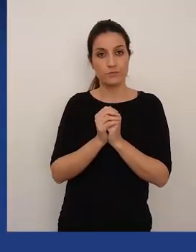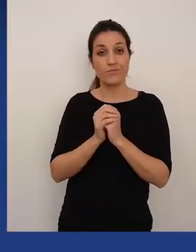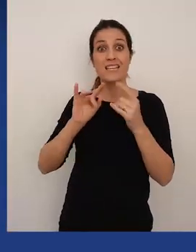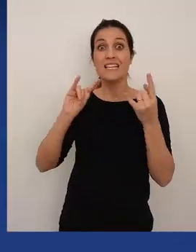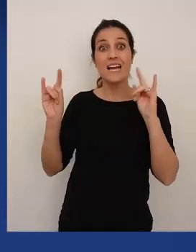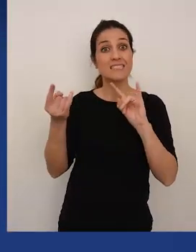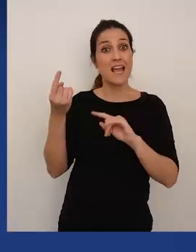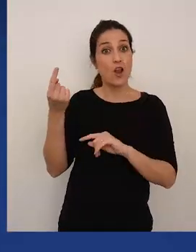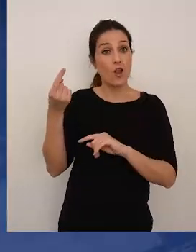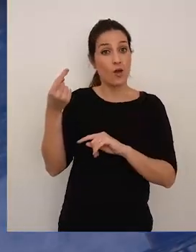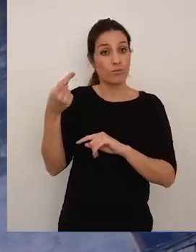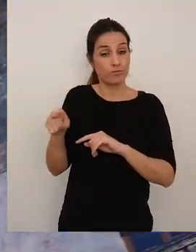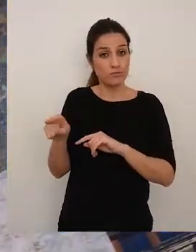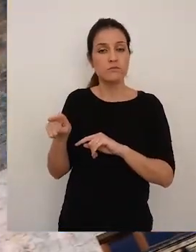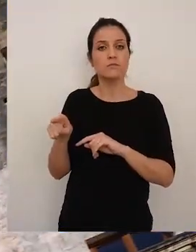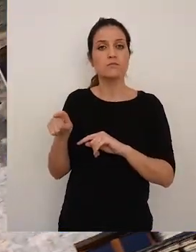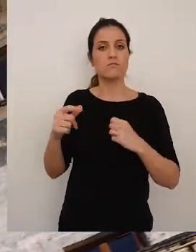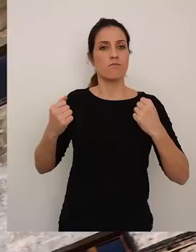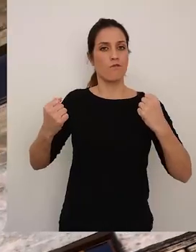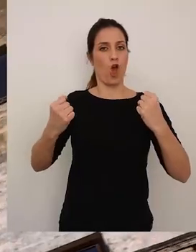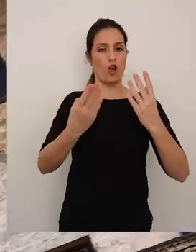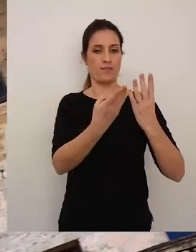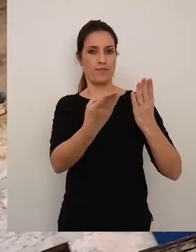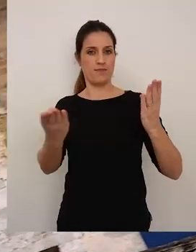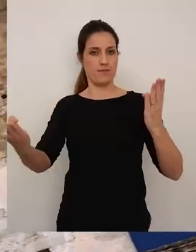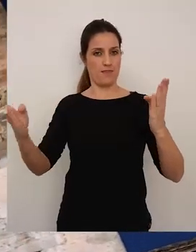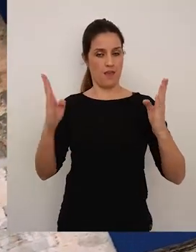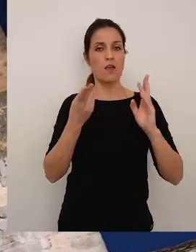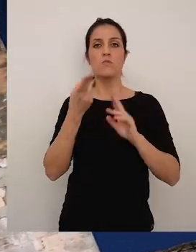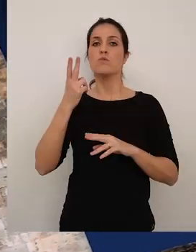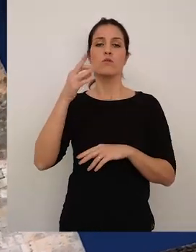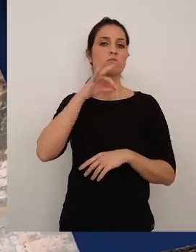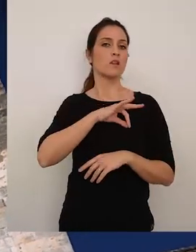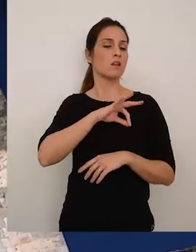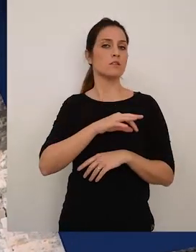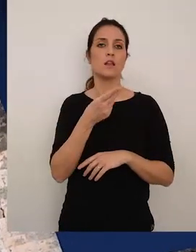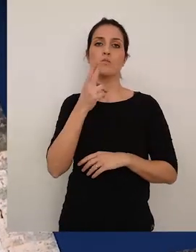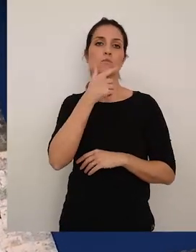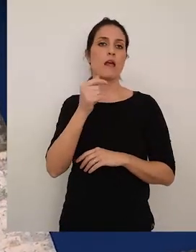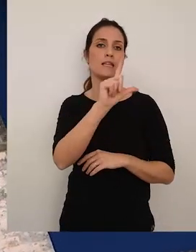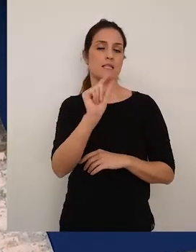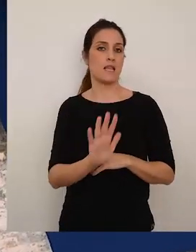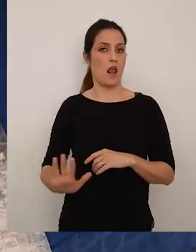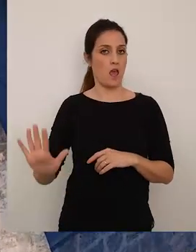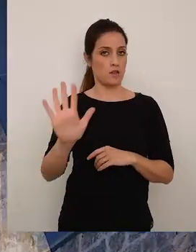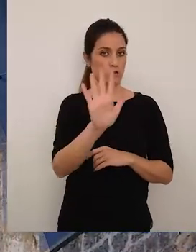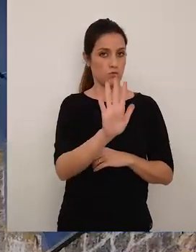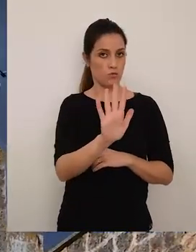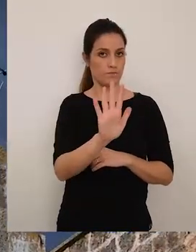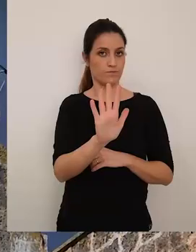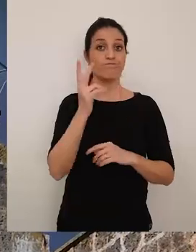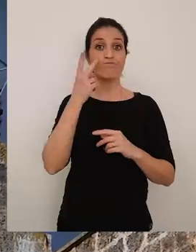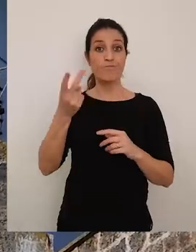Il castello rappresenta una delle opere di fortificazione più interessanti del Salento. Si presenta con un